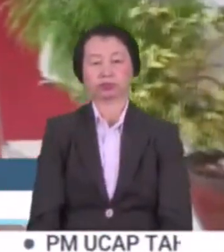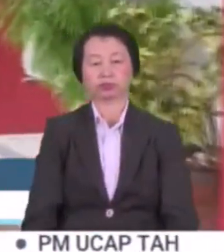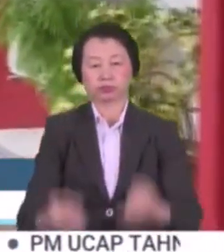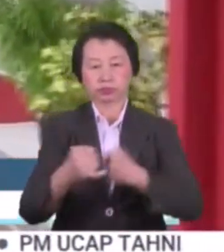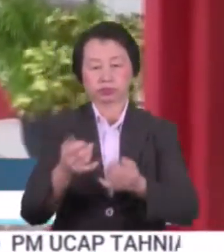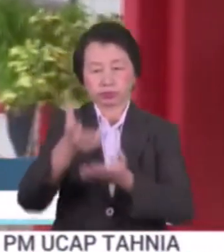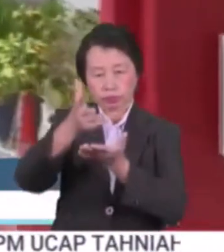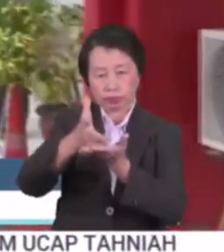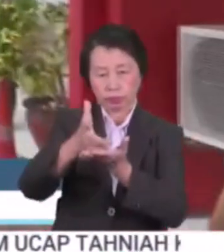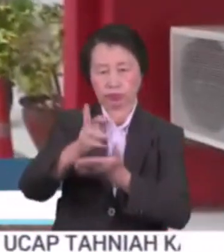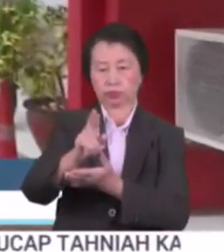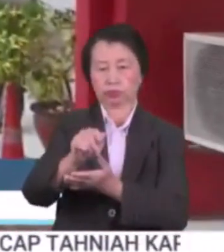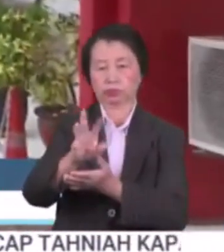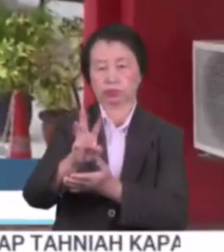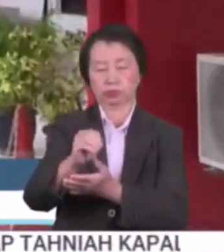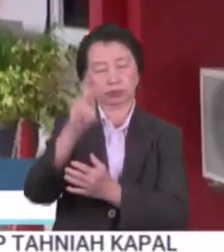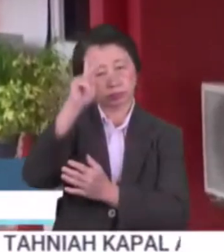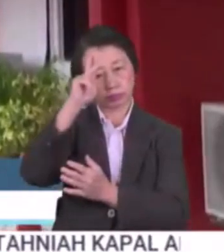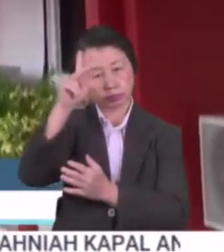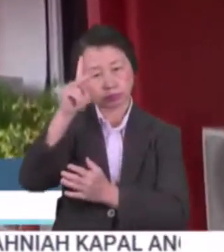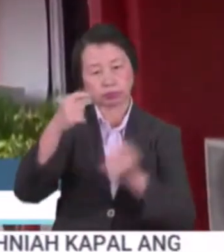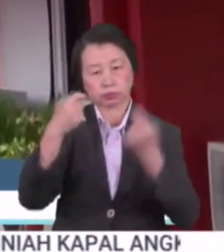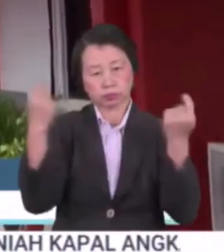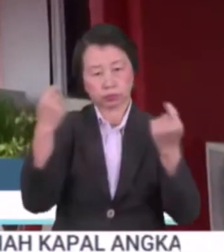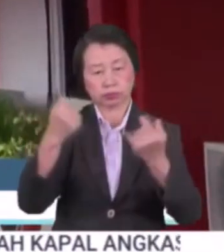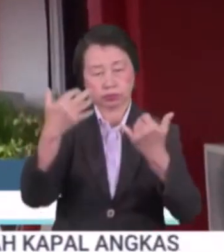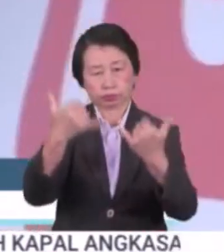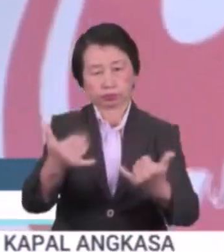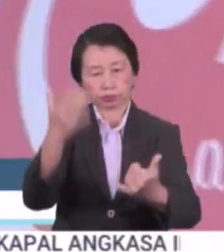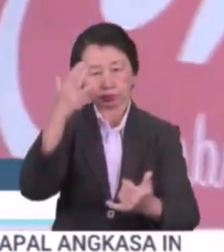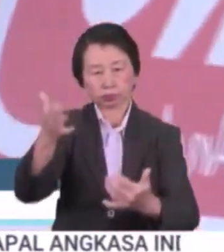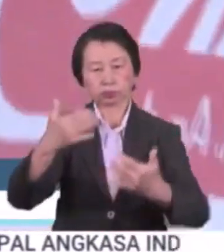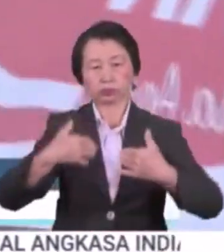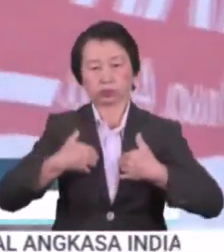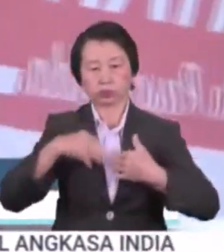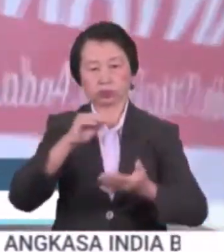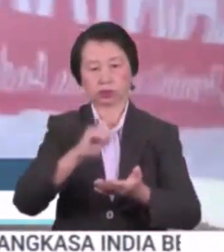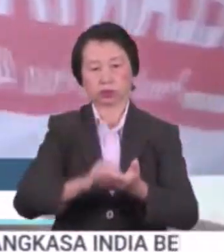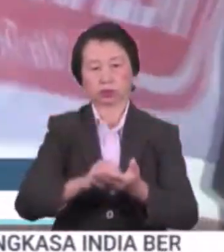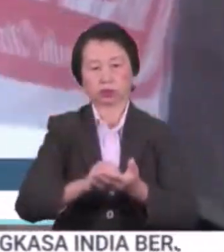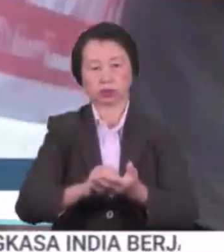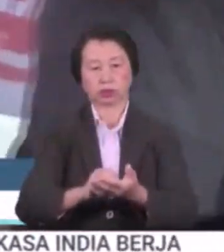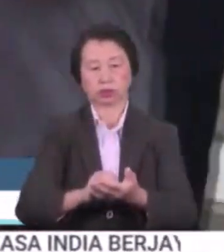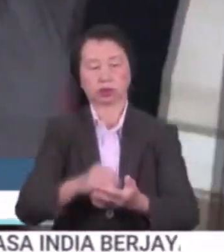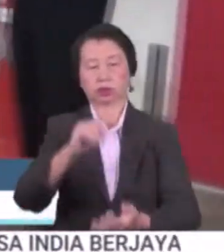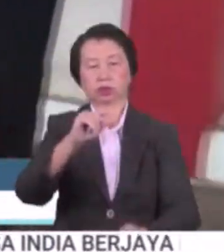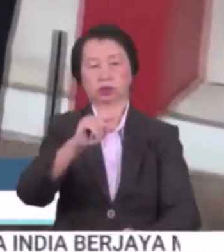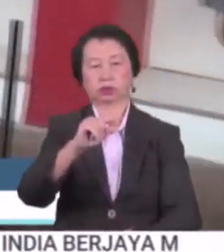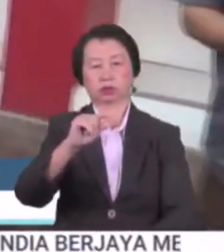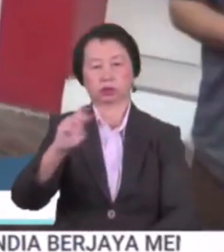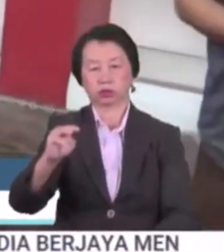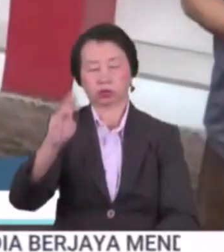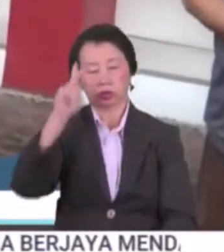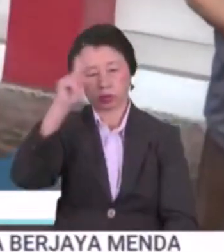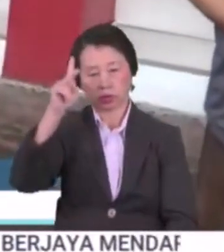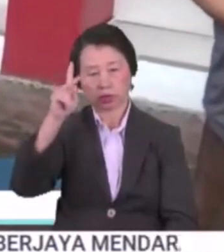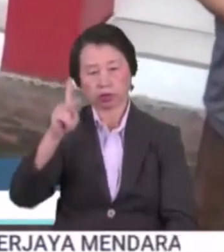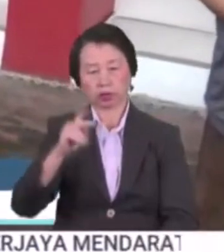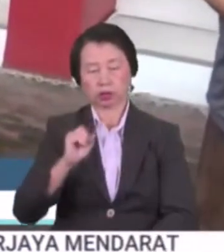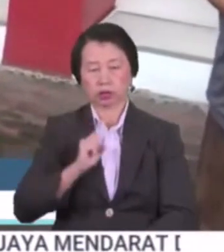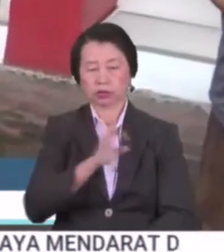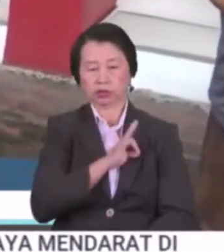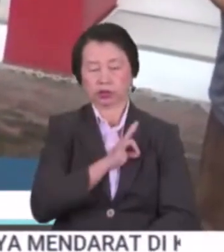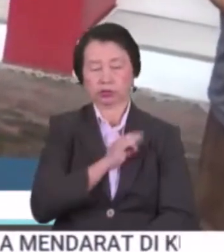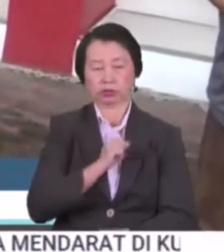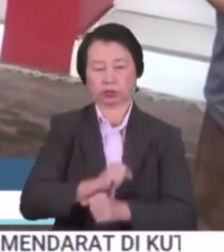Jabatan Penyiaran Kelantan, RTM Kelantan, sambutan kali ini akan berlangsung di Kampung Cerek, Gua Musang. Warga kerja